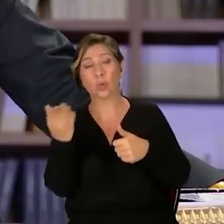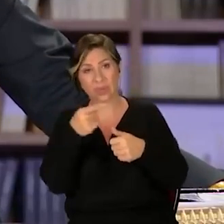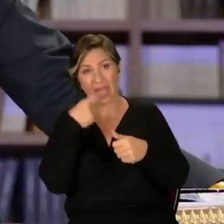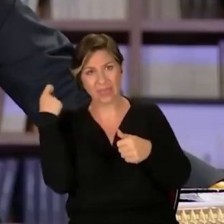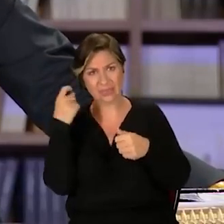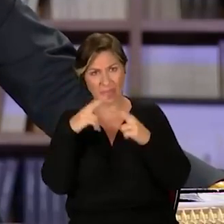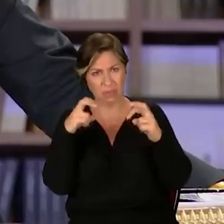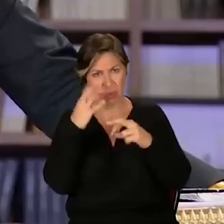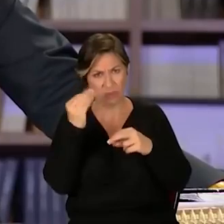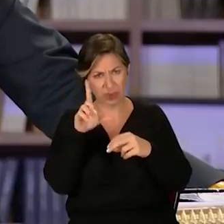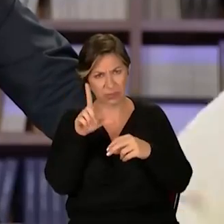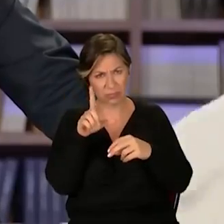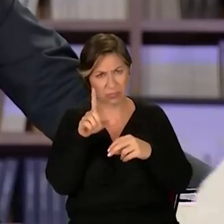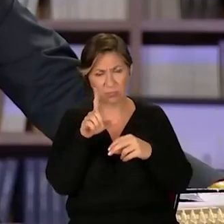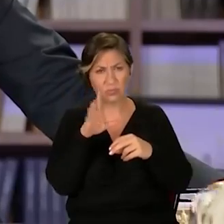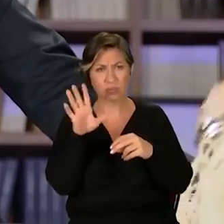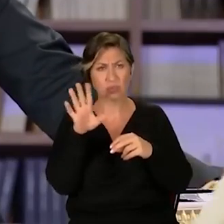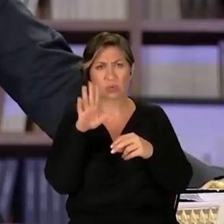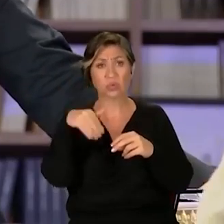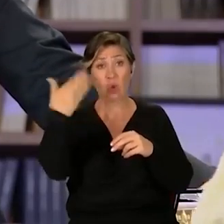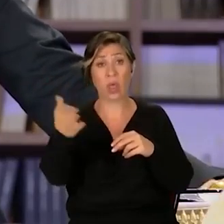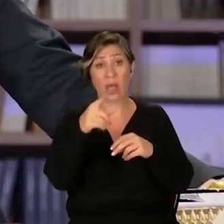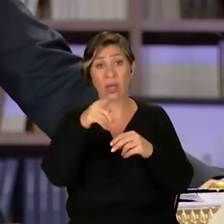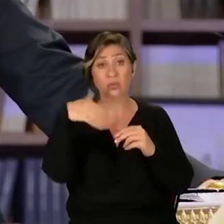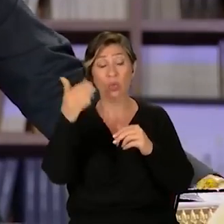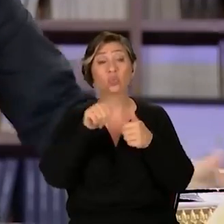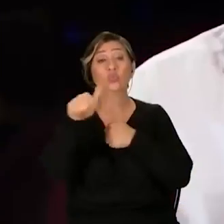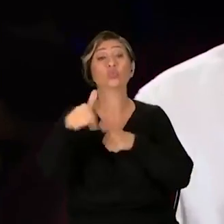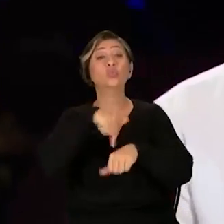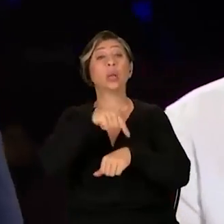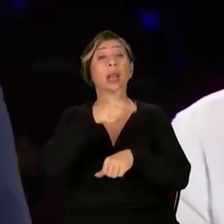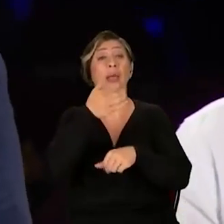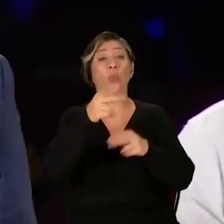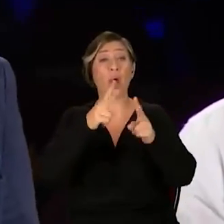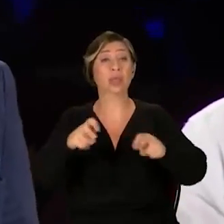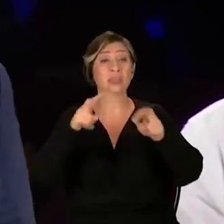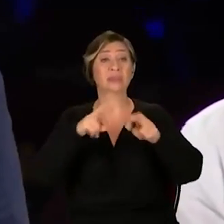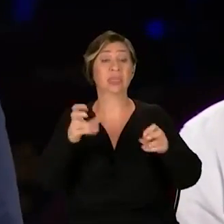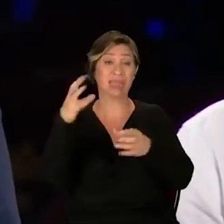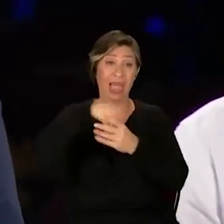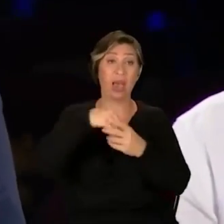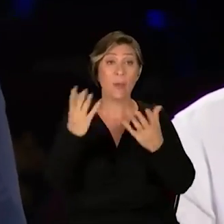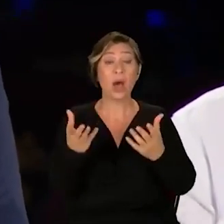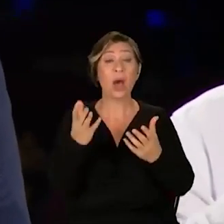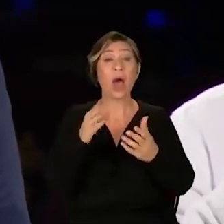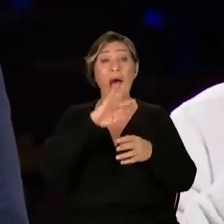araştırma olması lazım ya da o tarihler olabilir. Yok daha böyle bir sürü süreli araştırma var. Şimdi bu araştırma da buna dahil ama